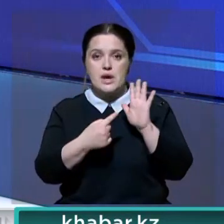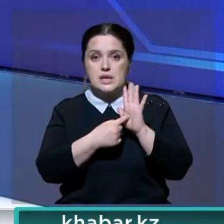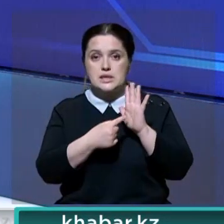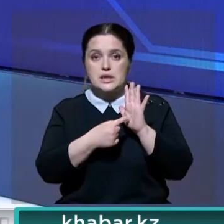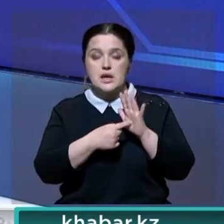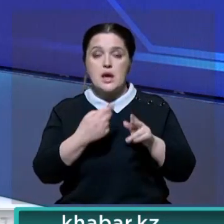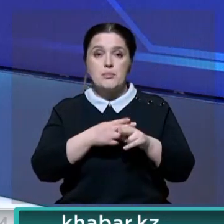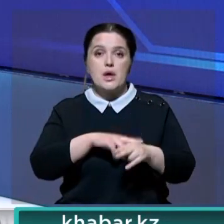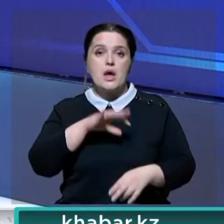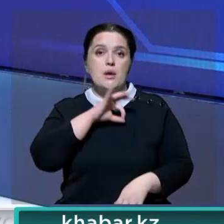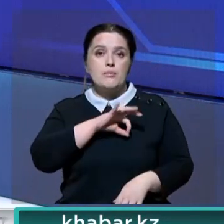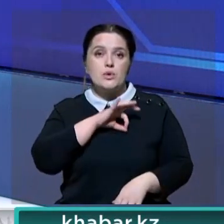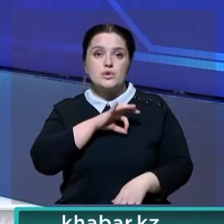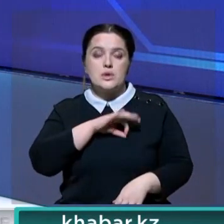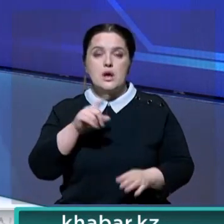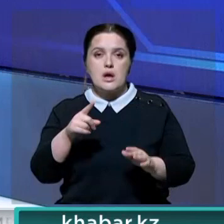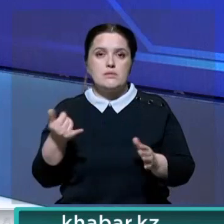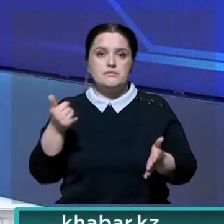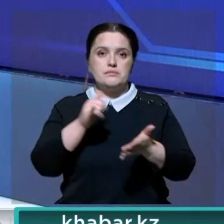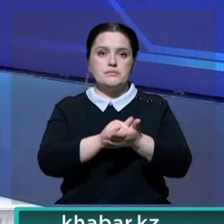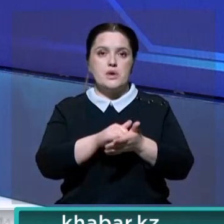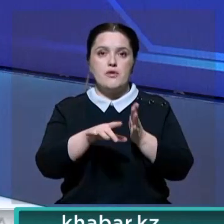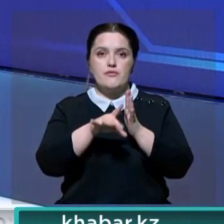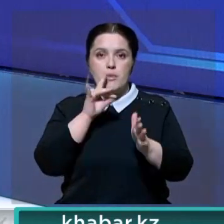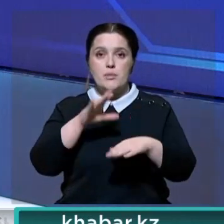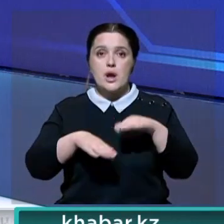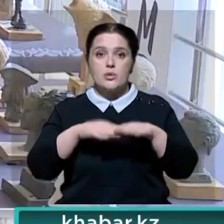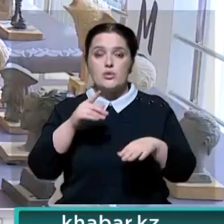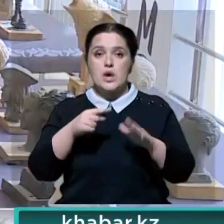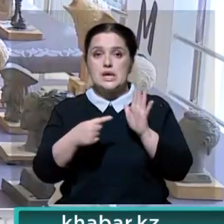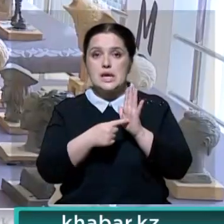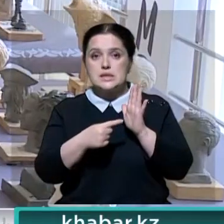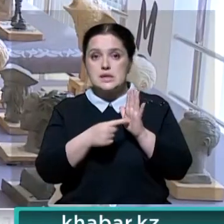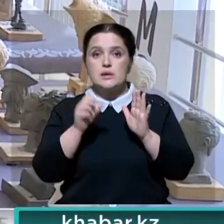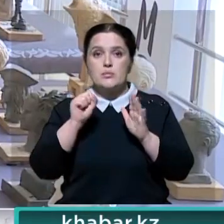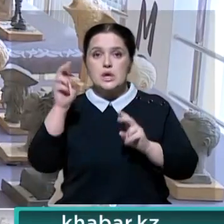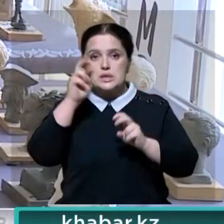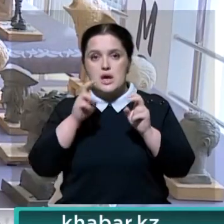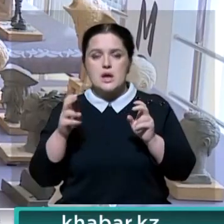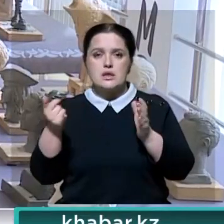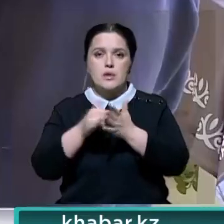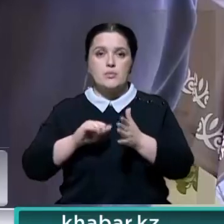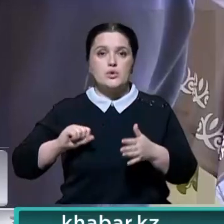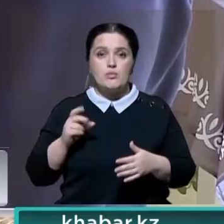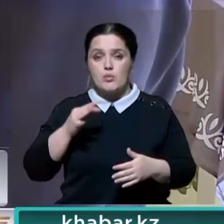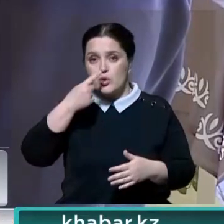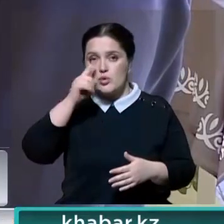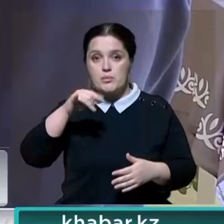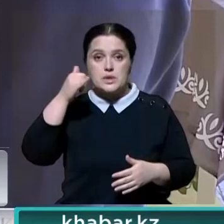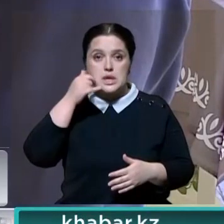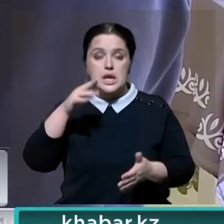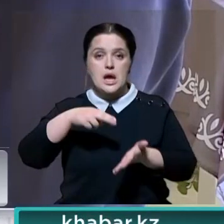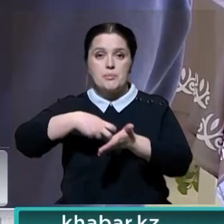языки. Пользователь регистрируется в приложении, выбирает родной язык и может искать и добавлять своих друзей по номеру телефона.